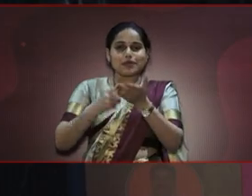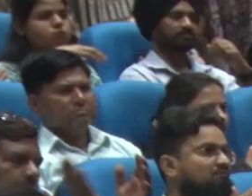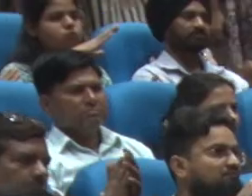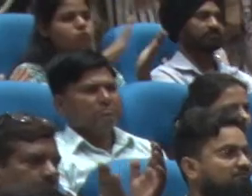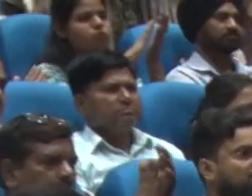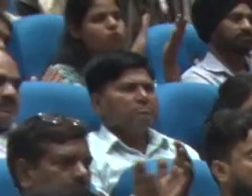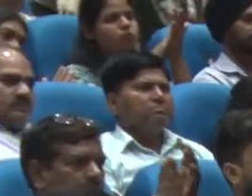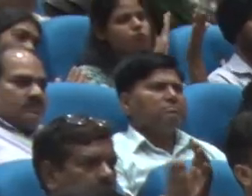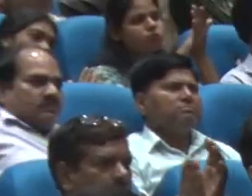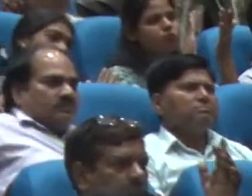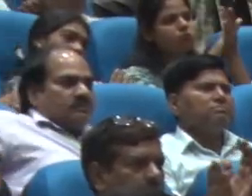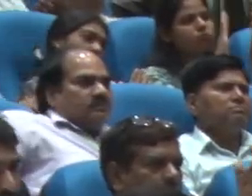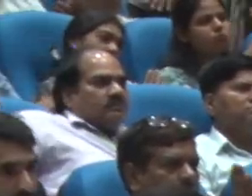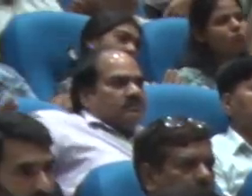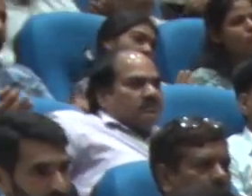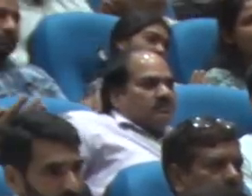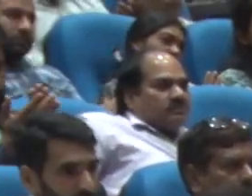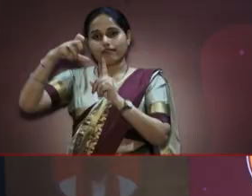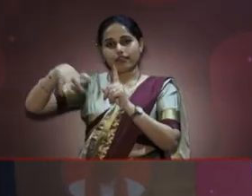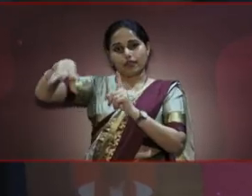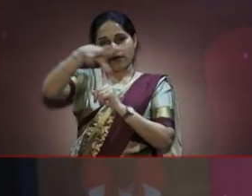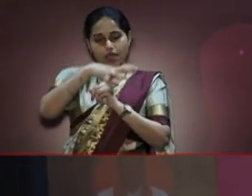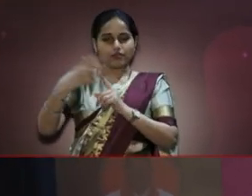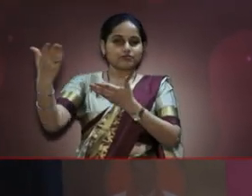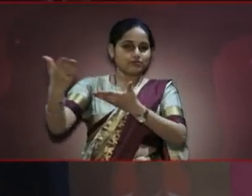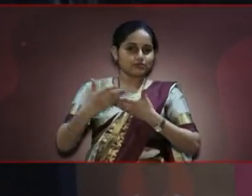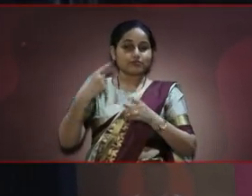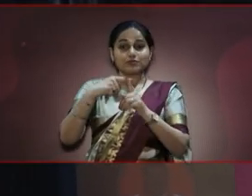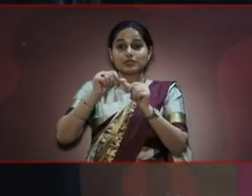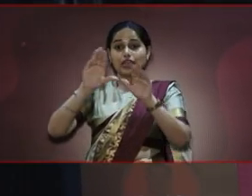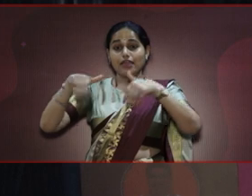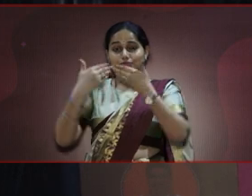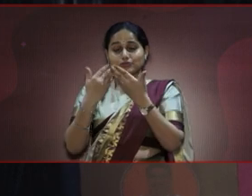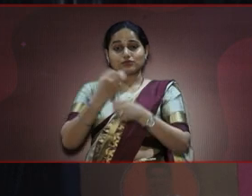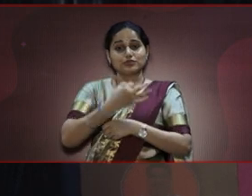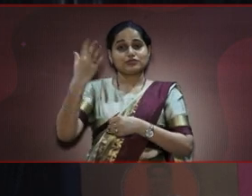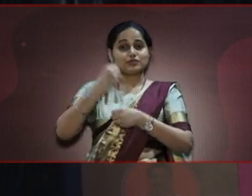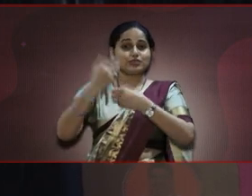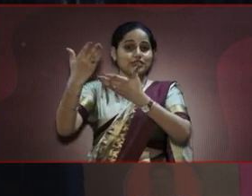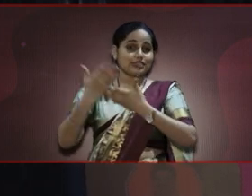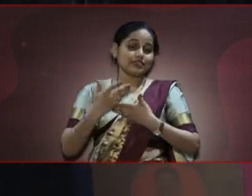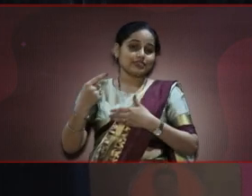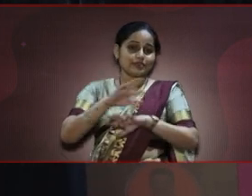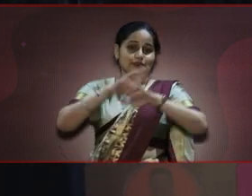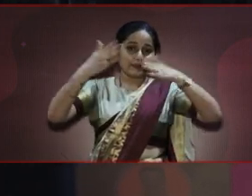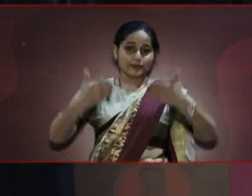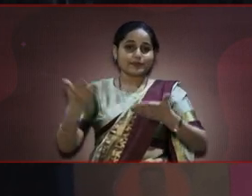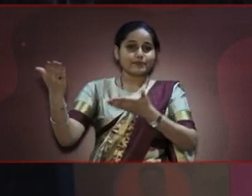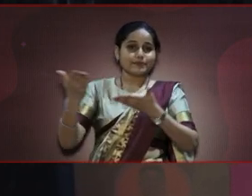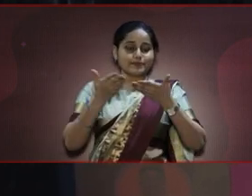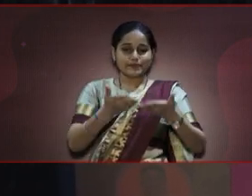सरकार श्री धर्मेंद्र प्रधान जी का। Amazon से आए विशिष्ट अतिथि भी हमारे साथ मंच पर उपस्थित